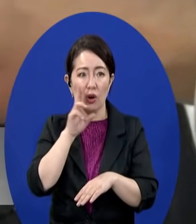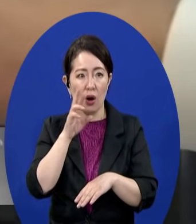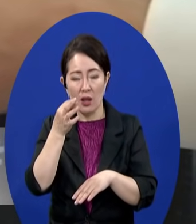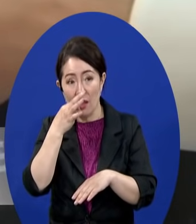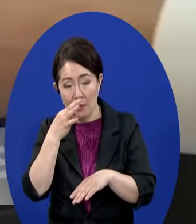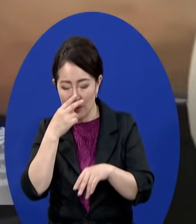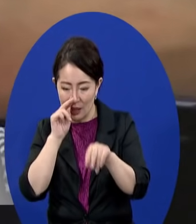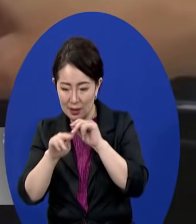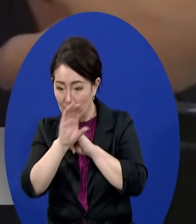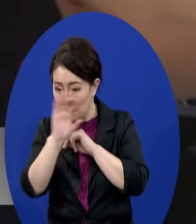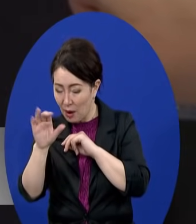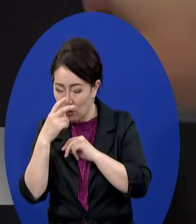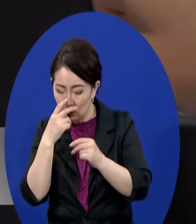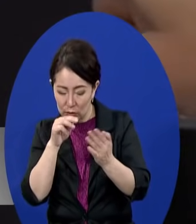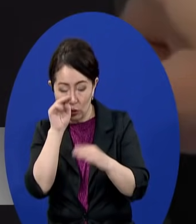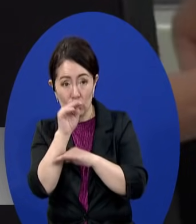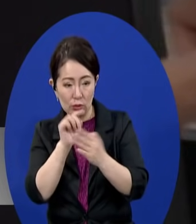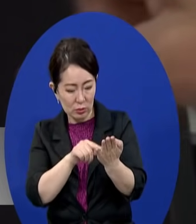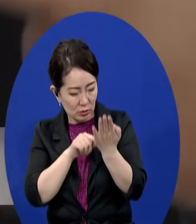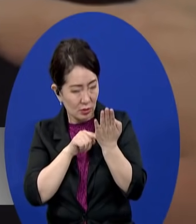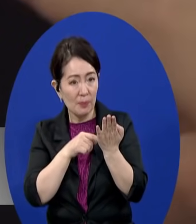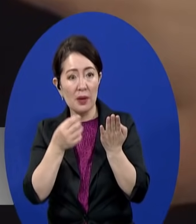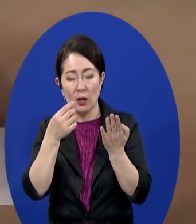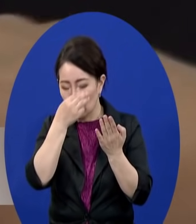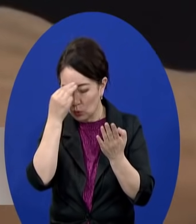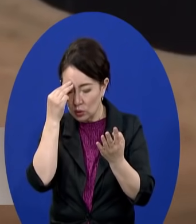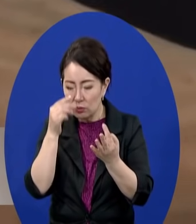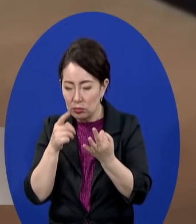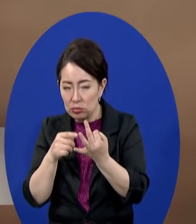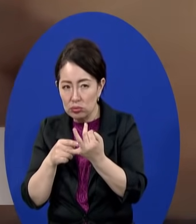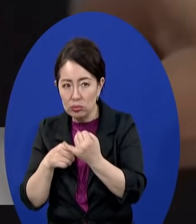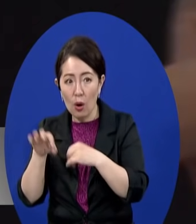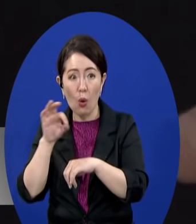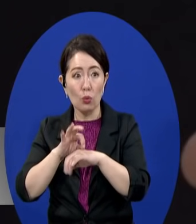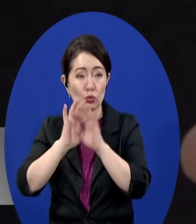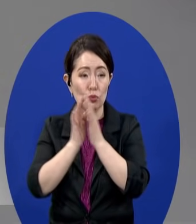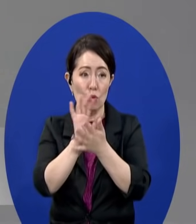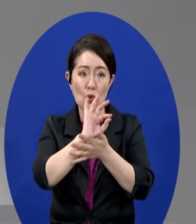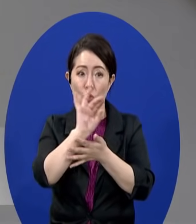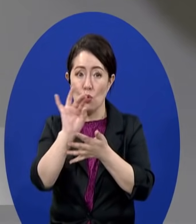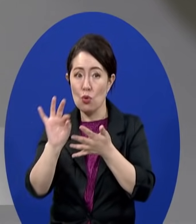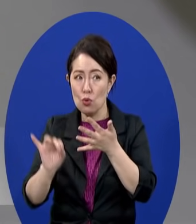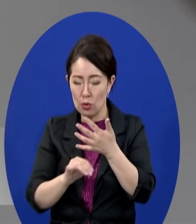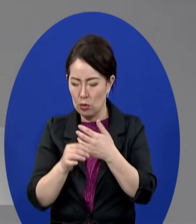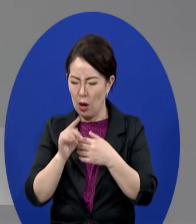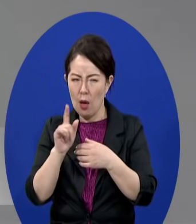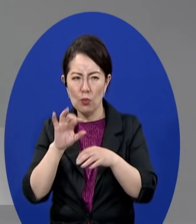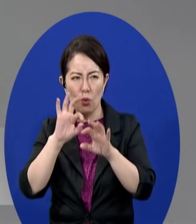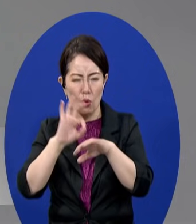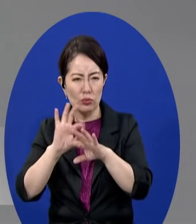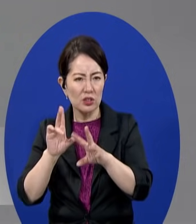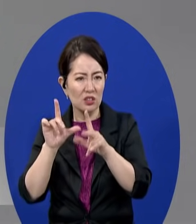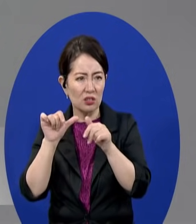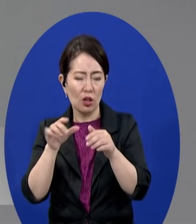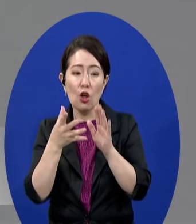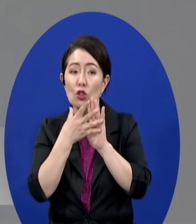хяналтын байгууллагын төлөөлөгчдийн хэлж байгаагаар энэ үлзийн туршилтын үеэр тус өвчний бүх шинж тэмдэг эмгэгүүдийг бүрэн эмчлэхэд